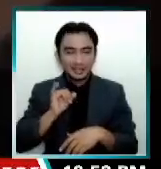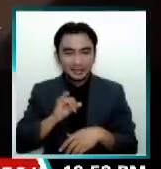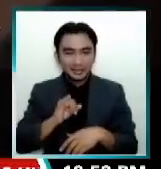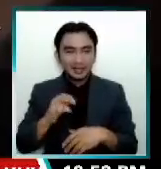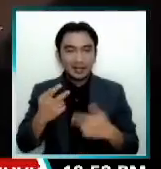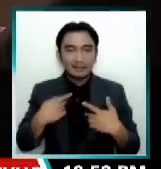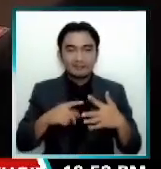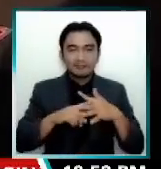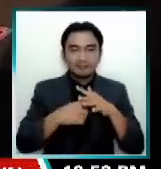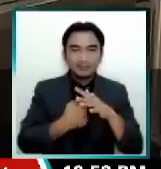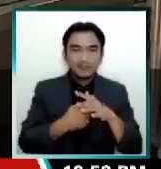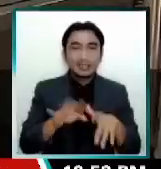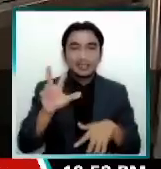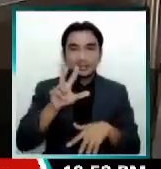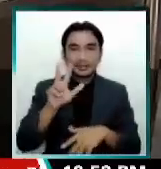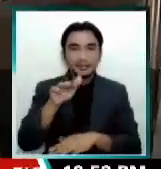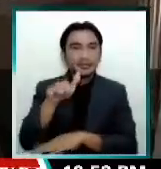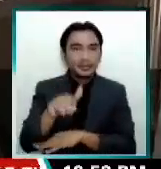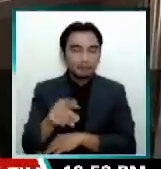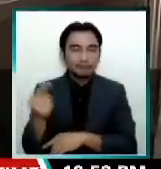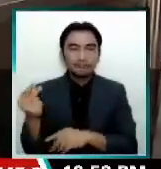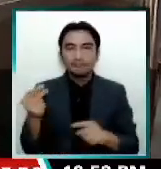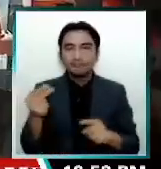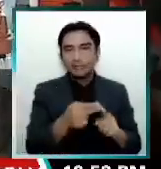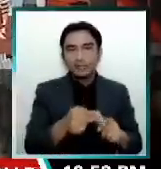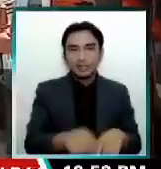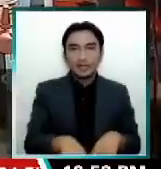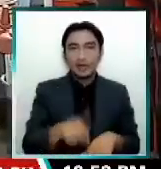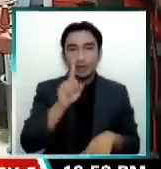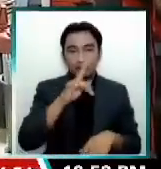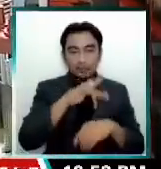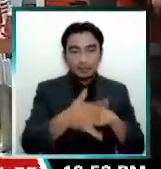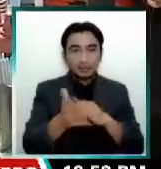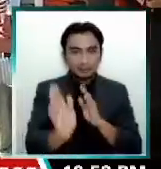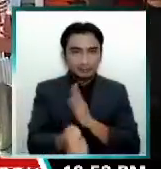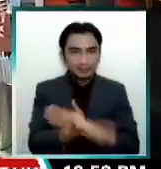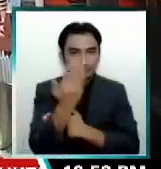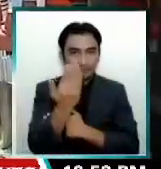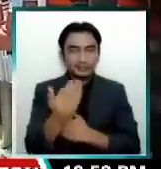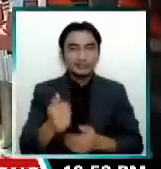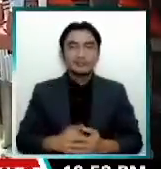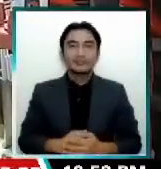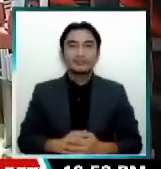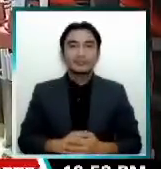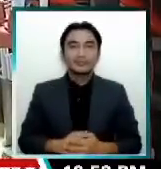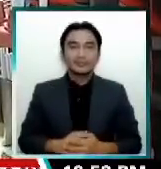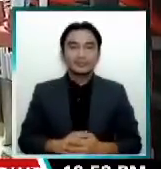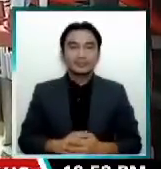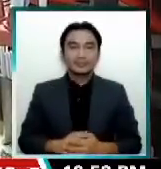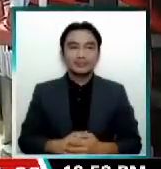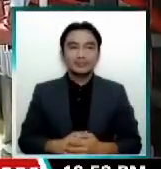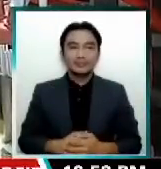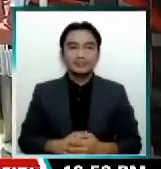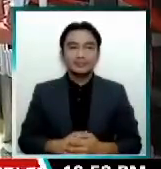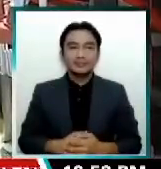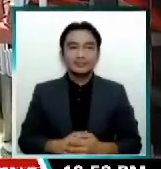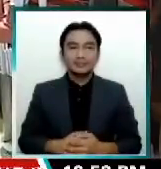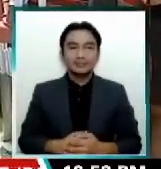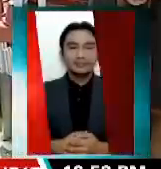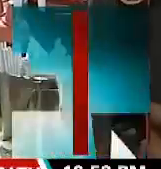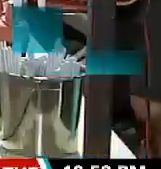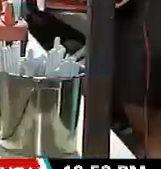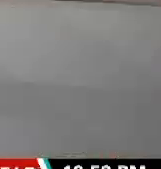alas 3 ng hapon hanggang alauna na madaling araw. Von Aquino, nagbabalita para sa GMA Integrated